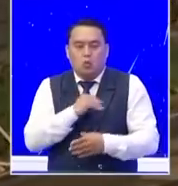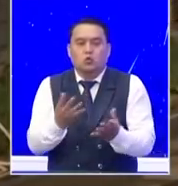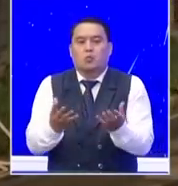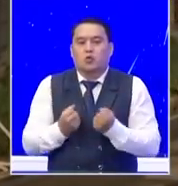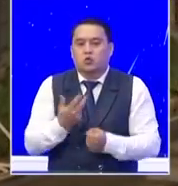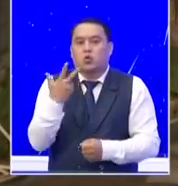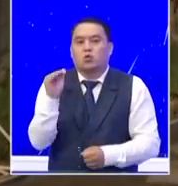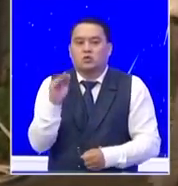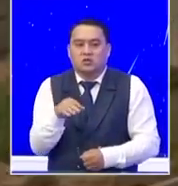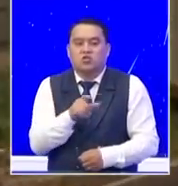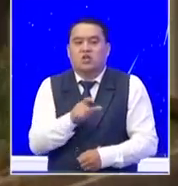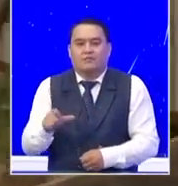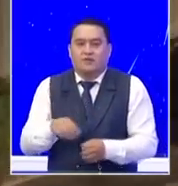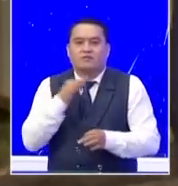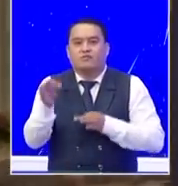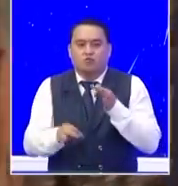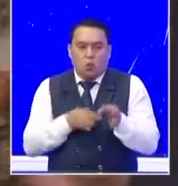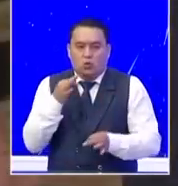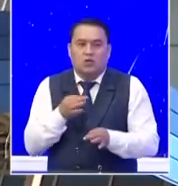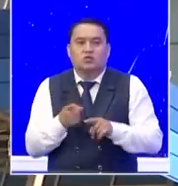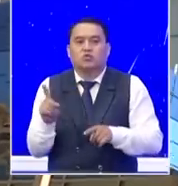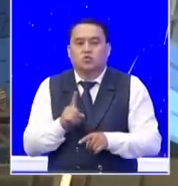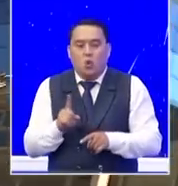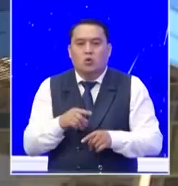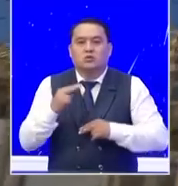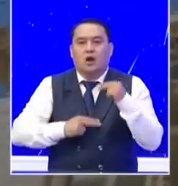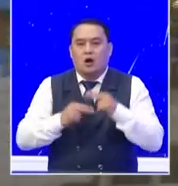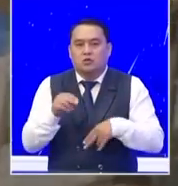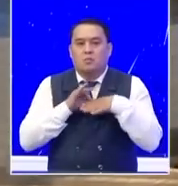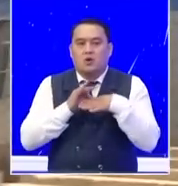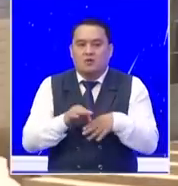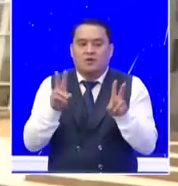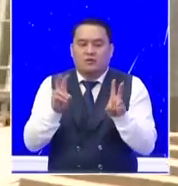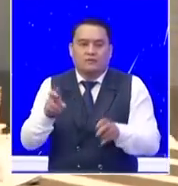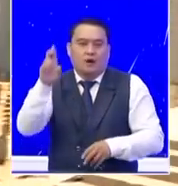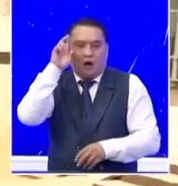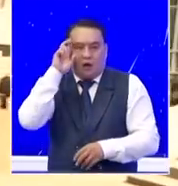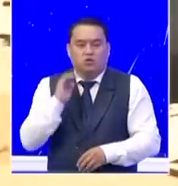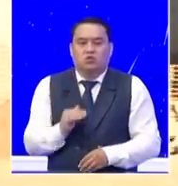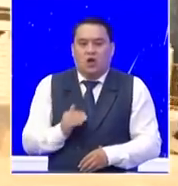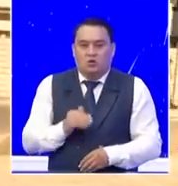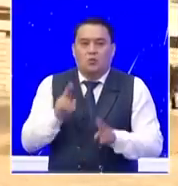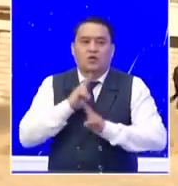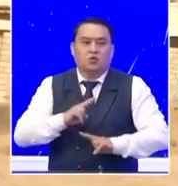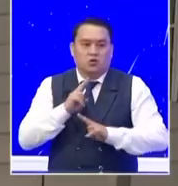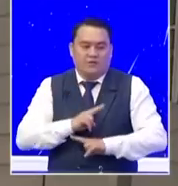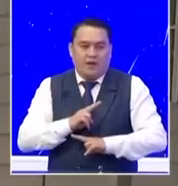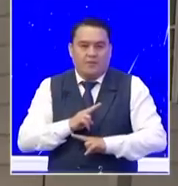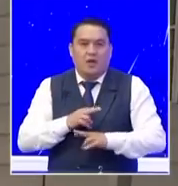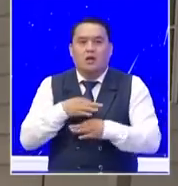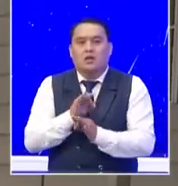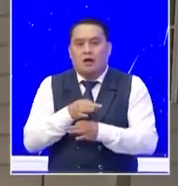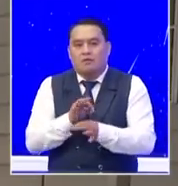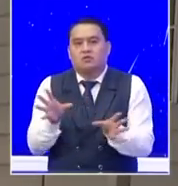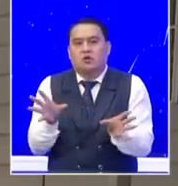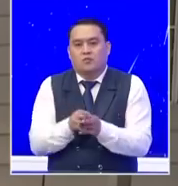до 3000 посетителей в сутки. Стоит отметить, что строительство ведется в рамках государственно-частного партнерства. Лаборатория